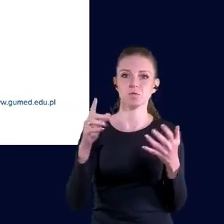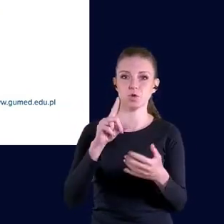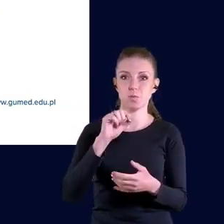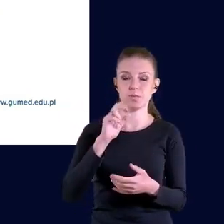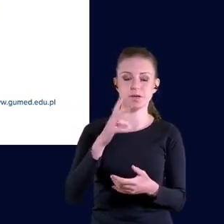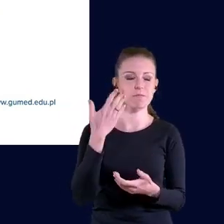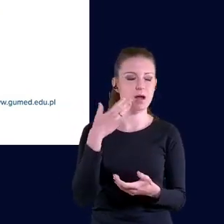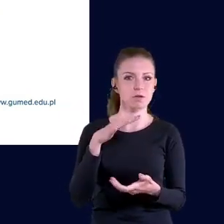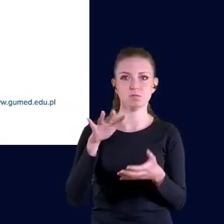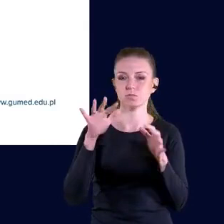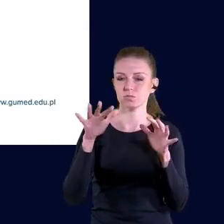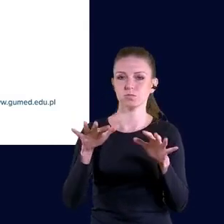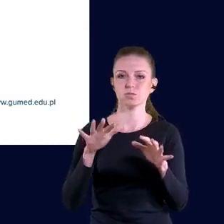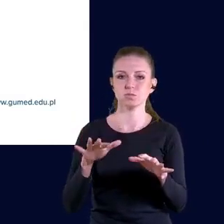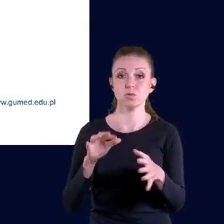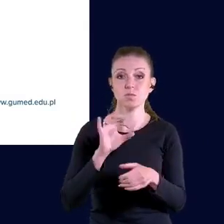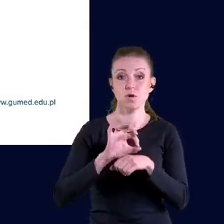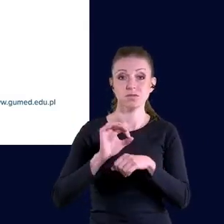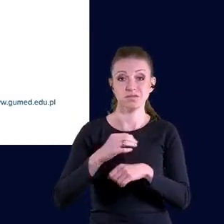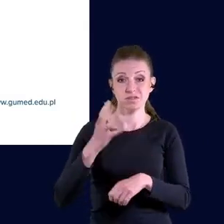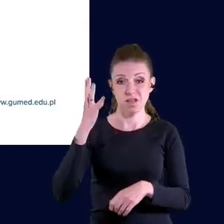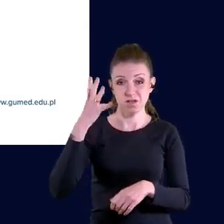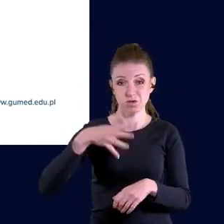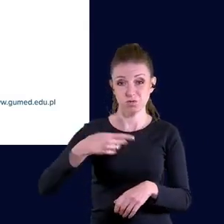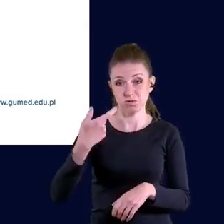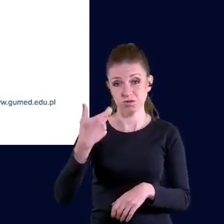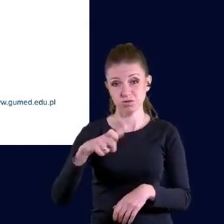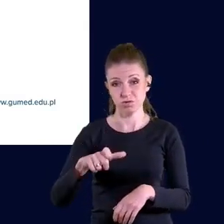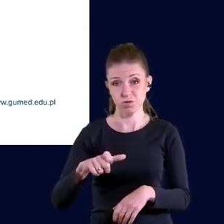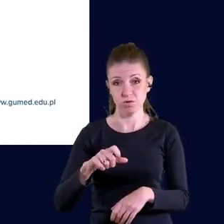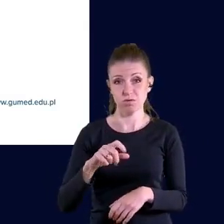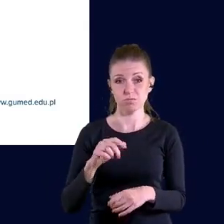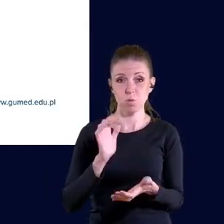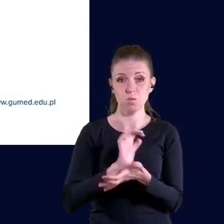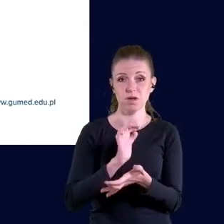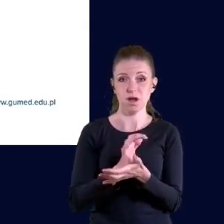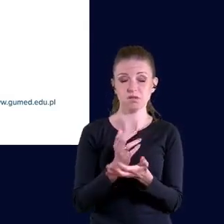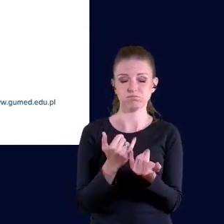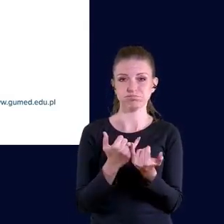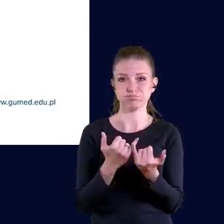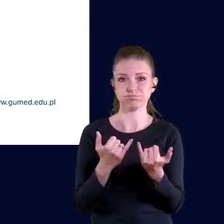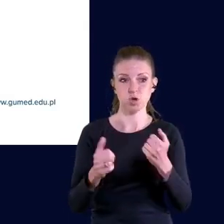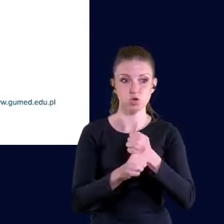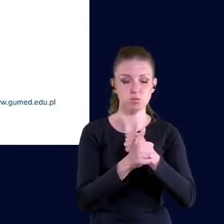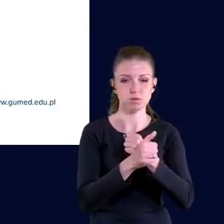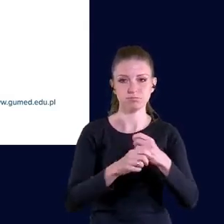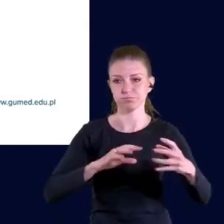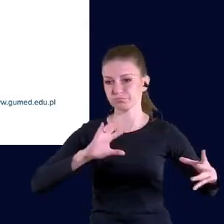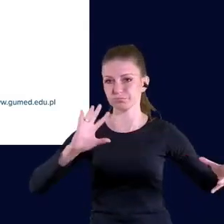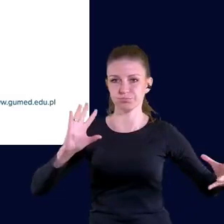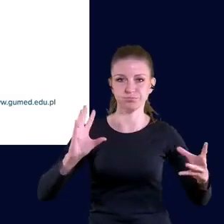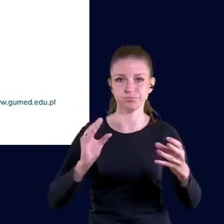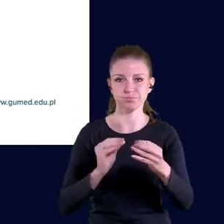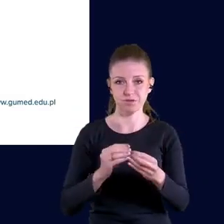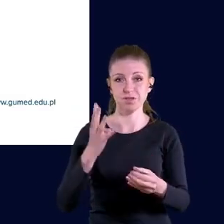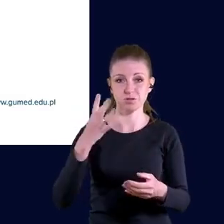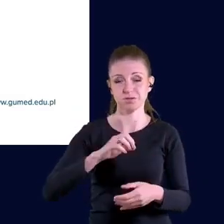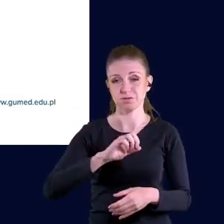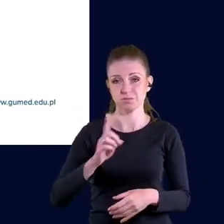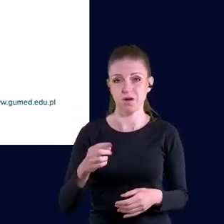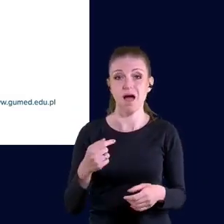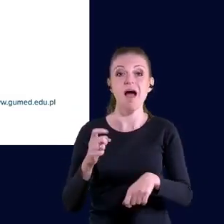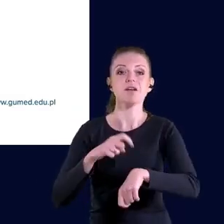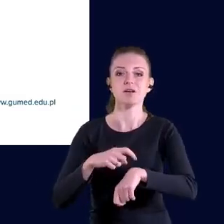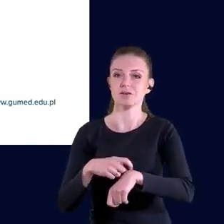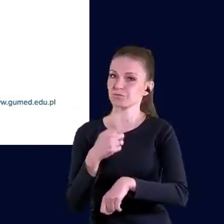przerobić celem projektu Było w naszym wypadku 4100 publikacji dokumentów milimetr ograniczony